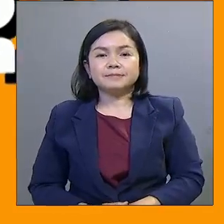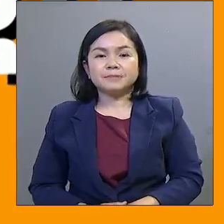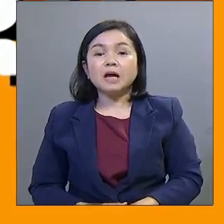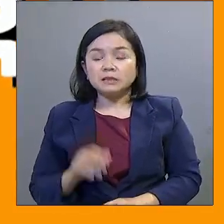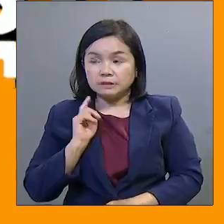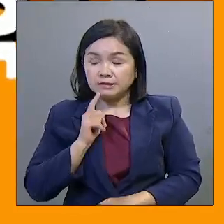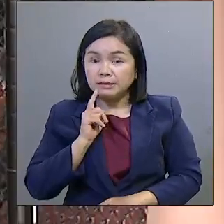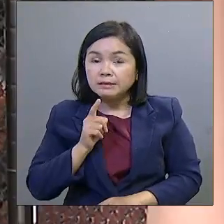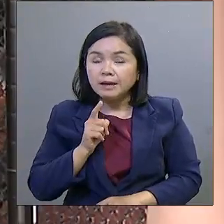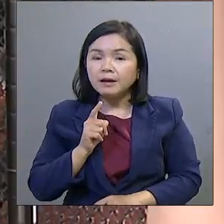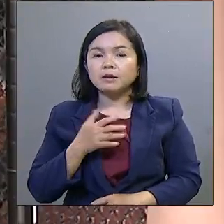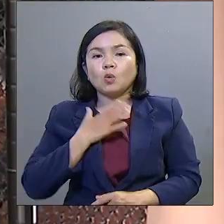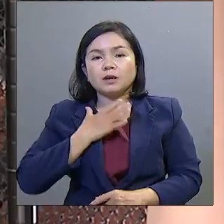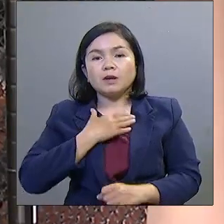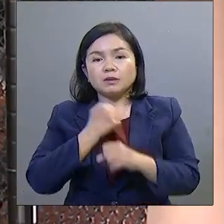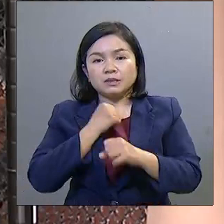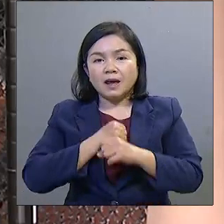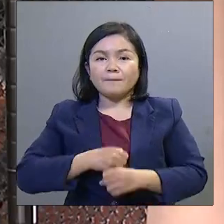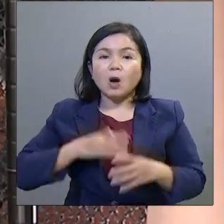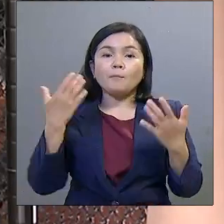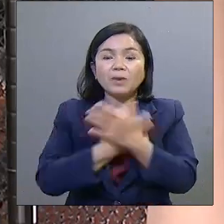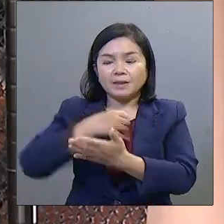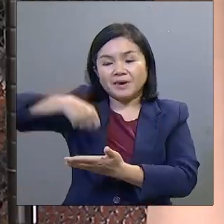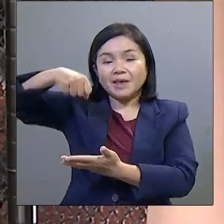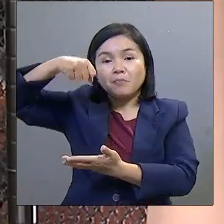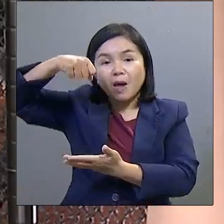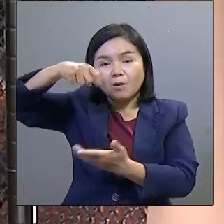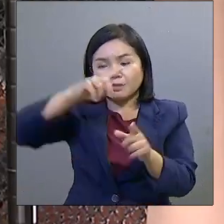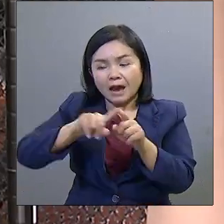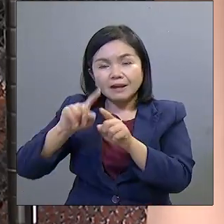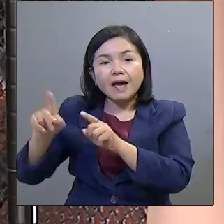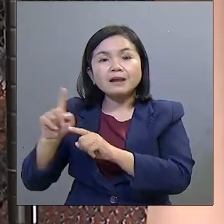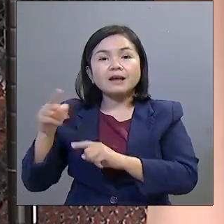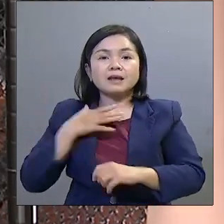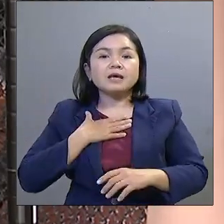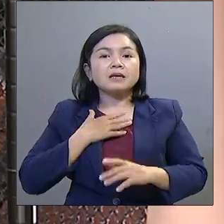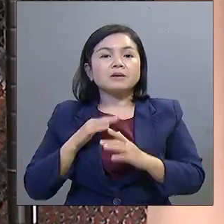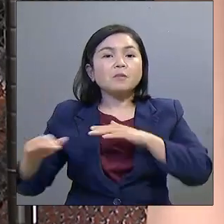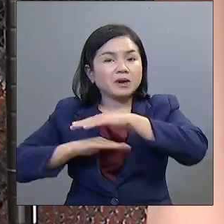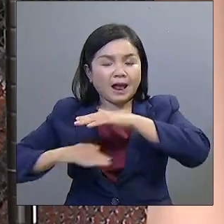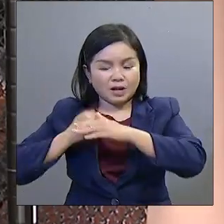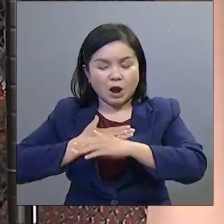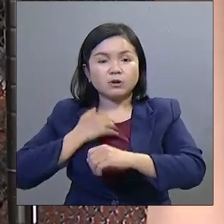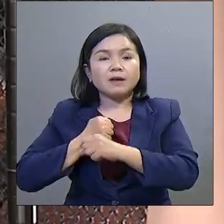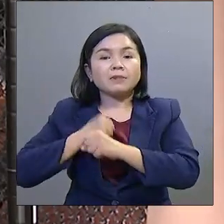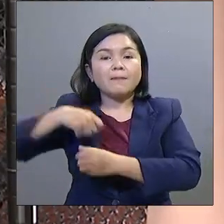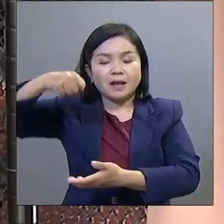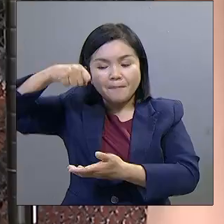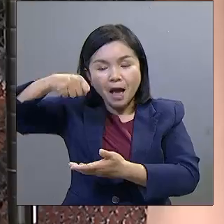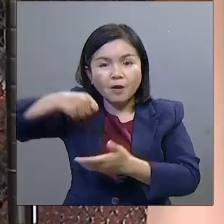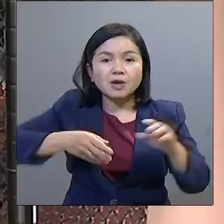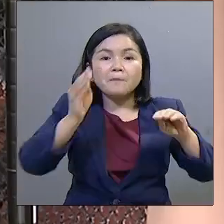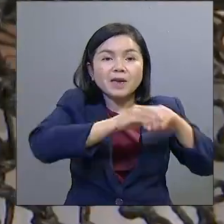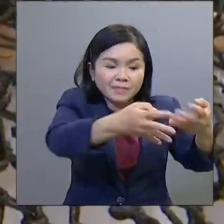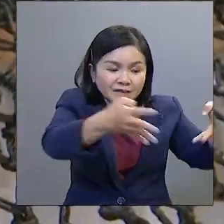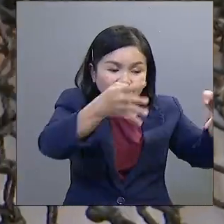ความจริงไอเดียที่ทำกระเป๋าแต่ละรุ่นเนี่ยมันมาจากพื้นฐานที่พี่ทำกระเป๋ามาอยู่แล้วแหละแต่ว่าพี่จะเอามาอะแดปใช้ยังไง